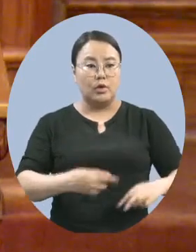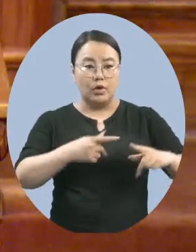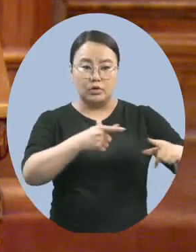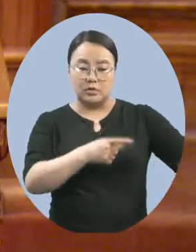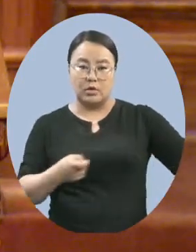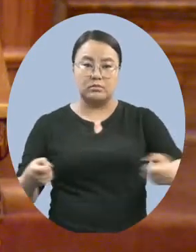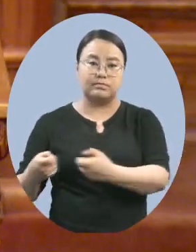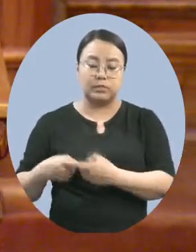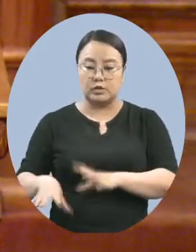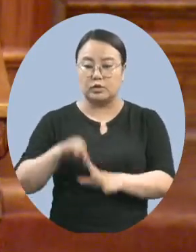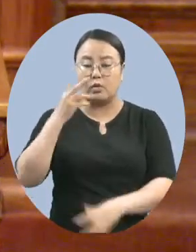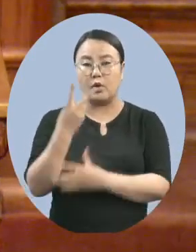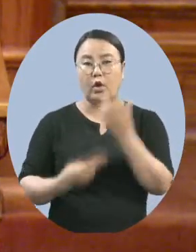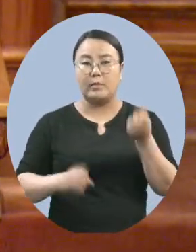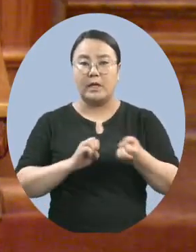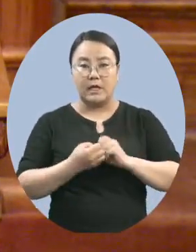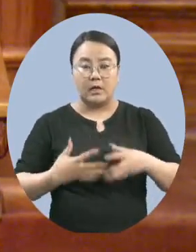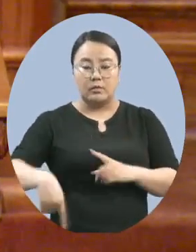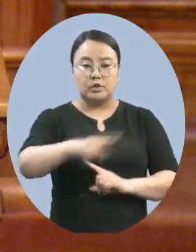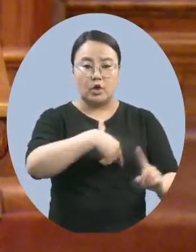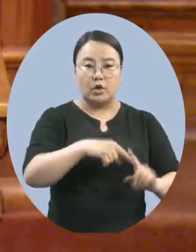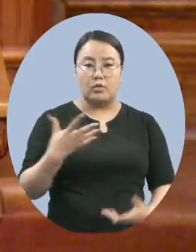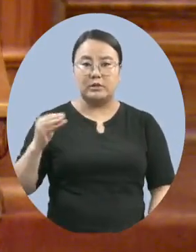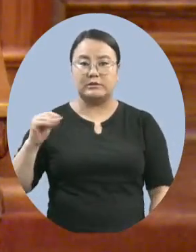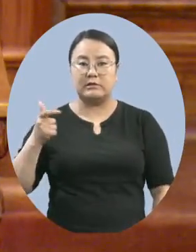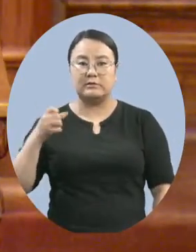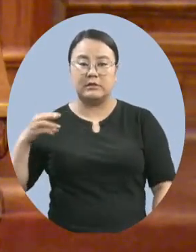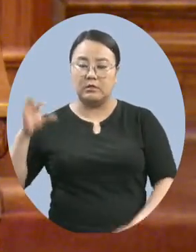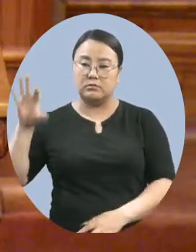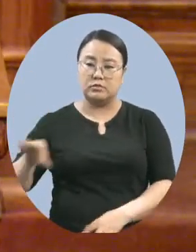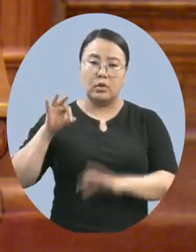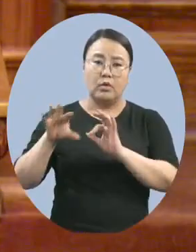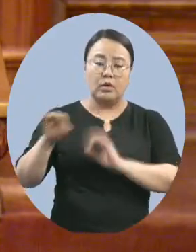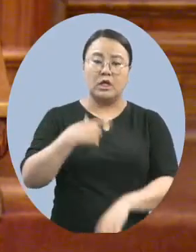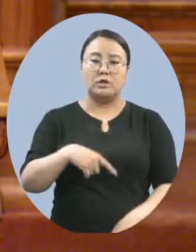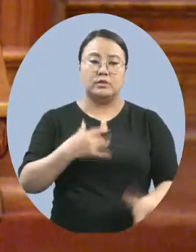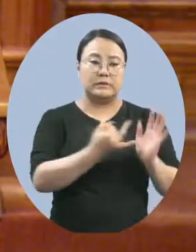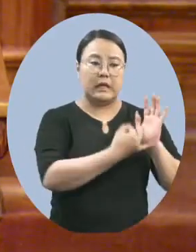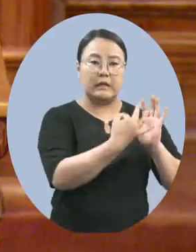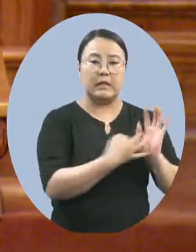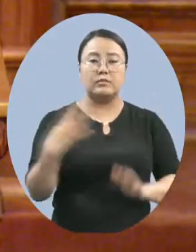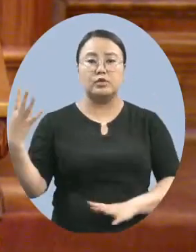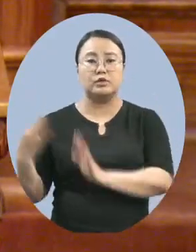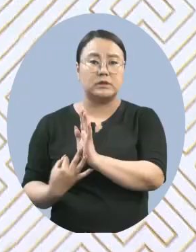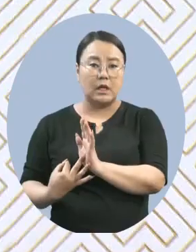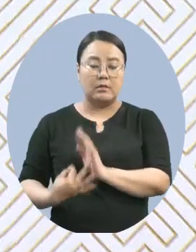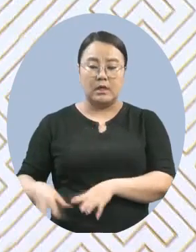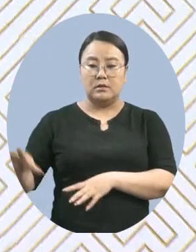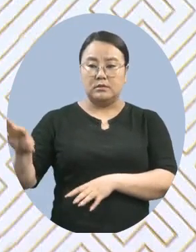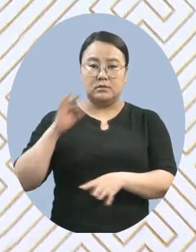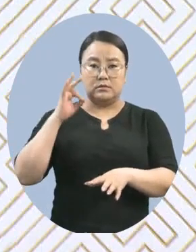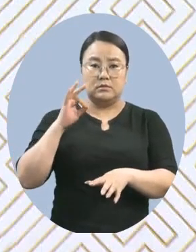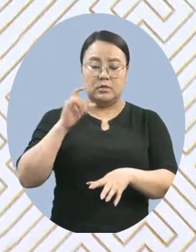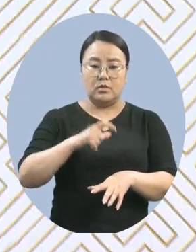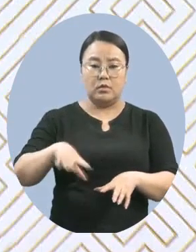нийцүүлэн сонгуулийг холимог тогтцоогоор явуулах. Тойргоос болон жагсаалтаар сонгогдох гишүүдийн тоог 78-48 байхад, жагсаалтаар